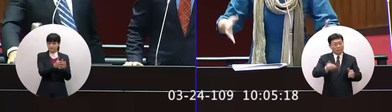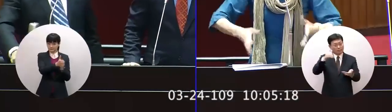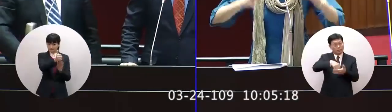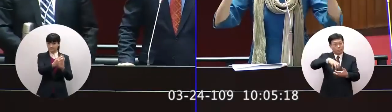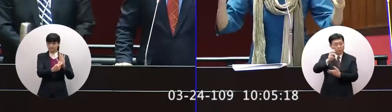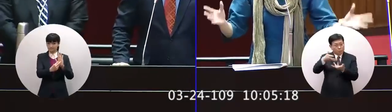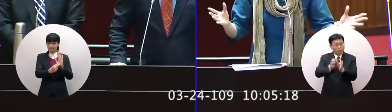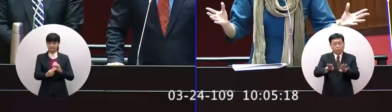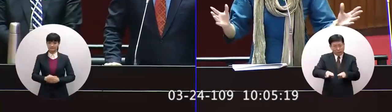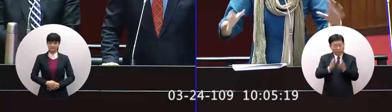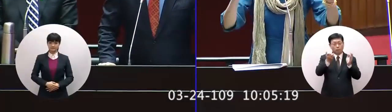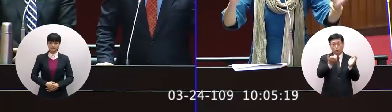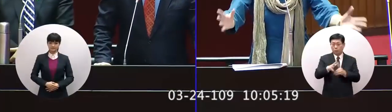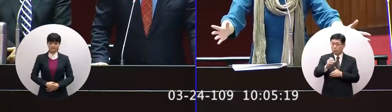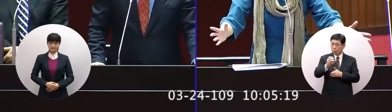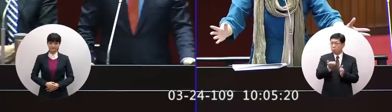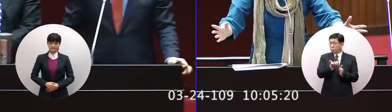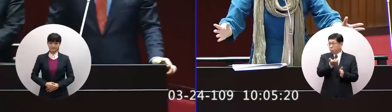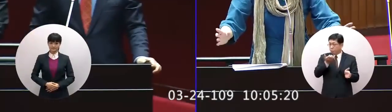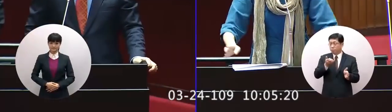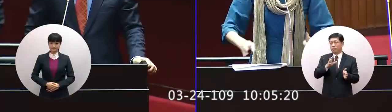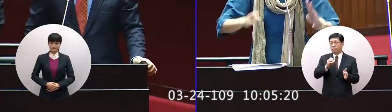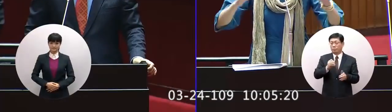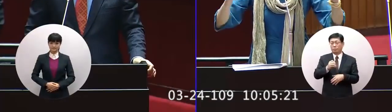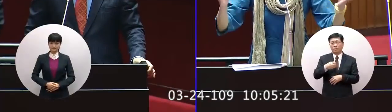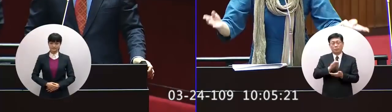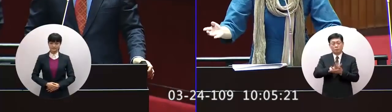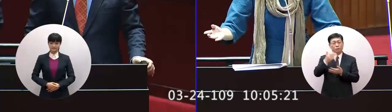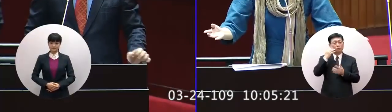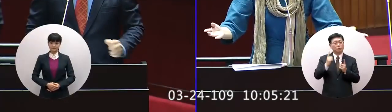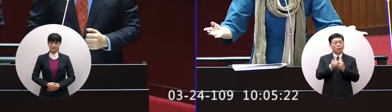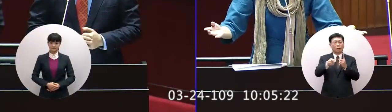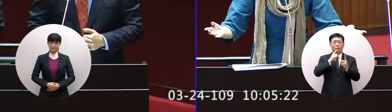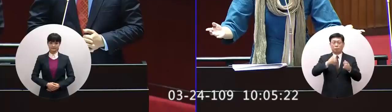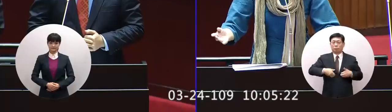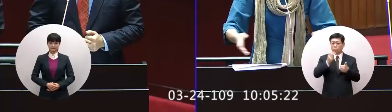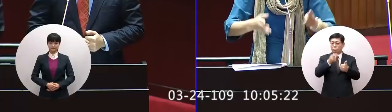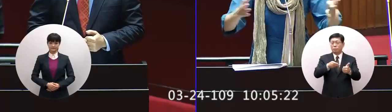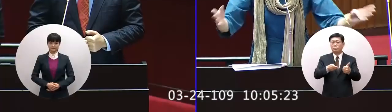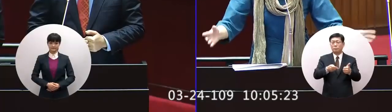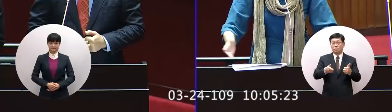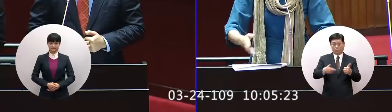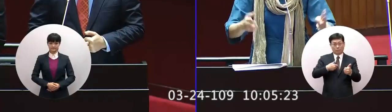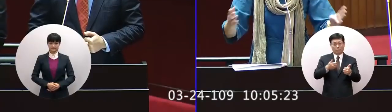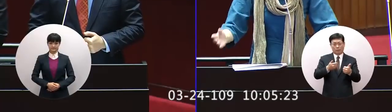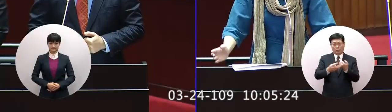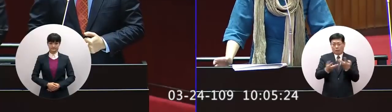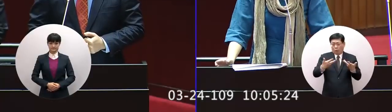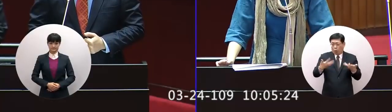内政部有没有开始做的准备，超前部署的准备了？未来万一要发生紧急命令的话，这么多